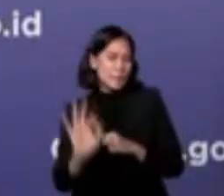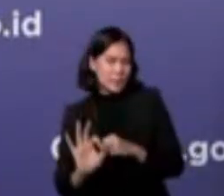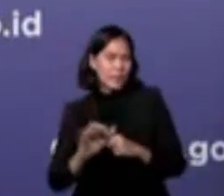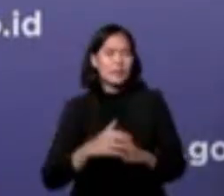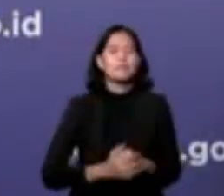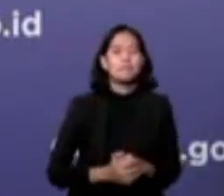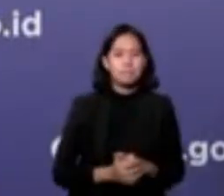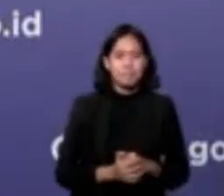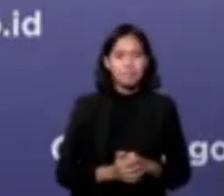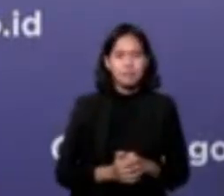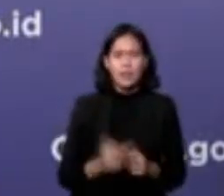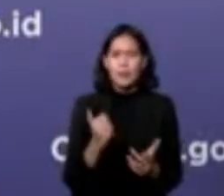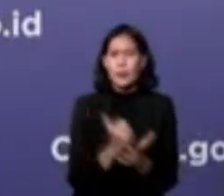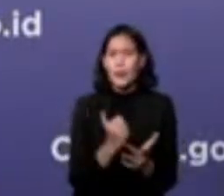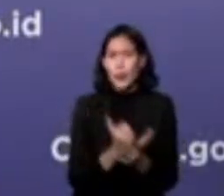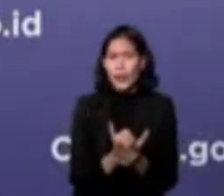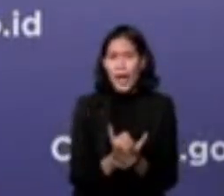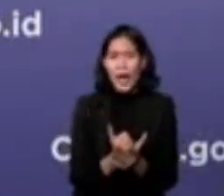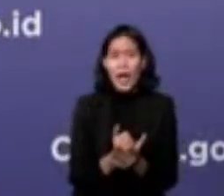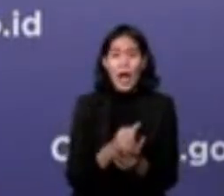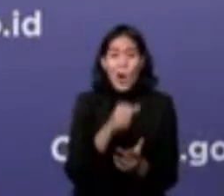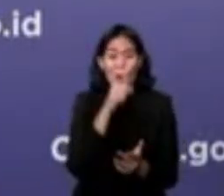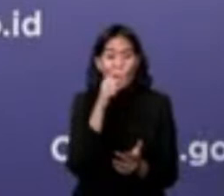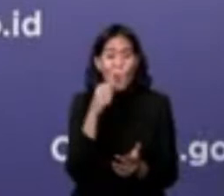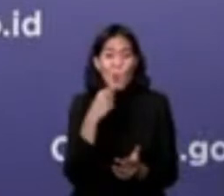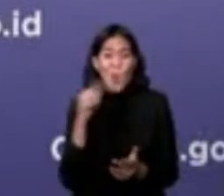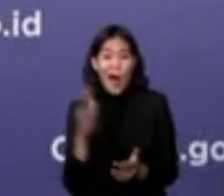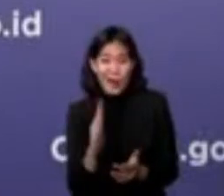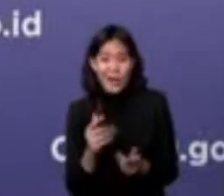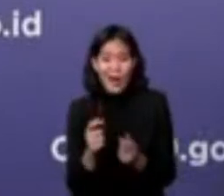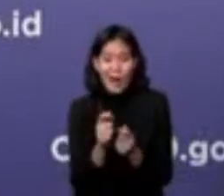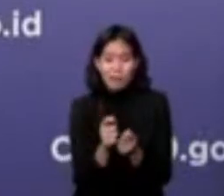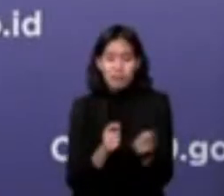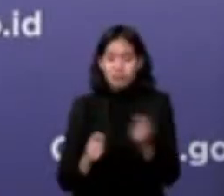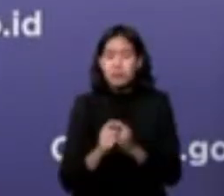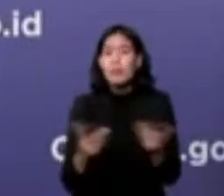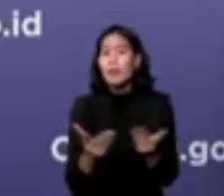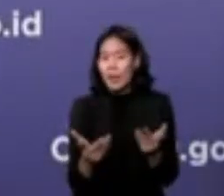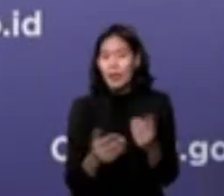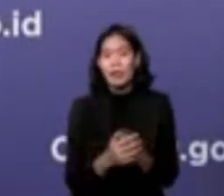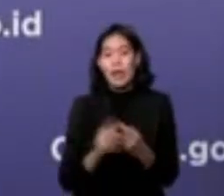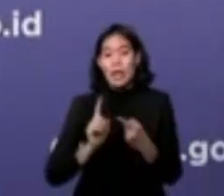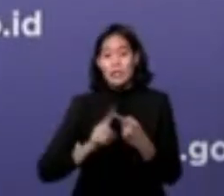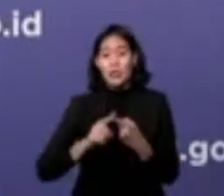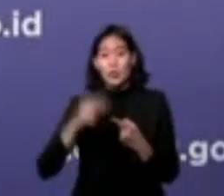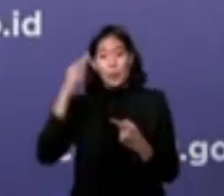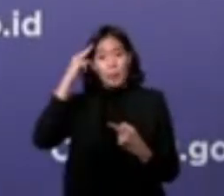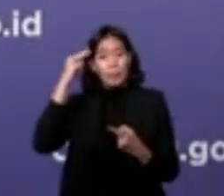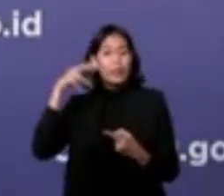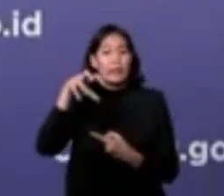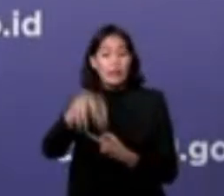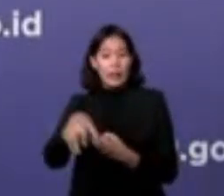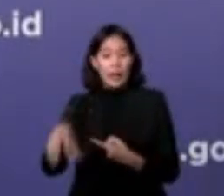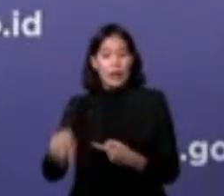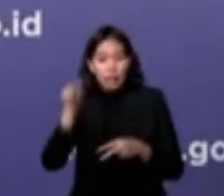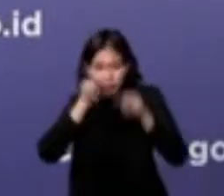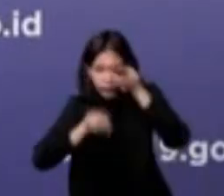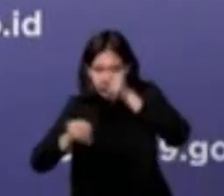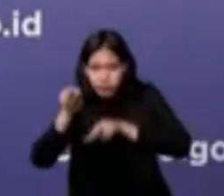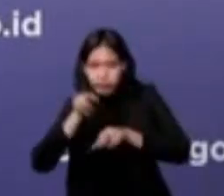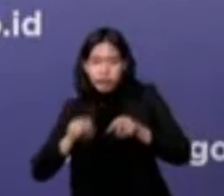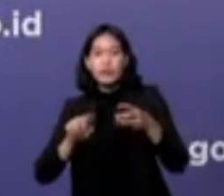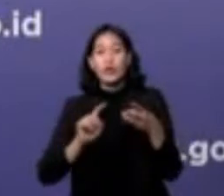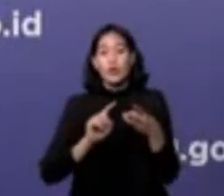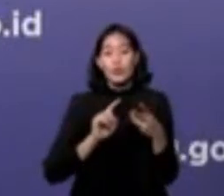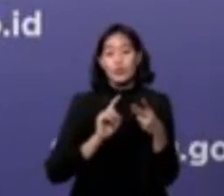55,25%. Nah, apa kunci pergerakan warna zona? Pertama, pengawasan ketat oleh pemerintah daerah.